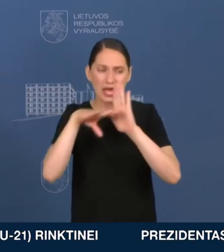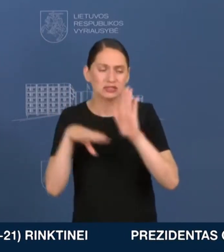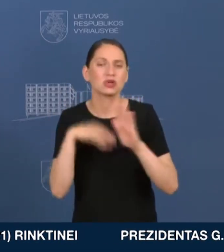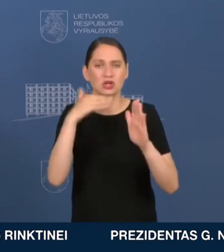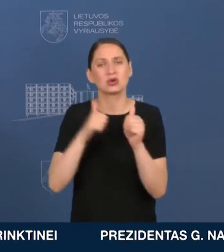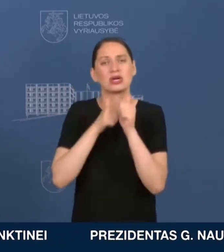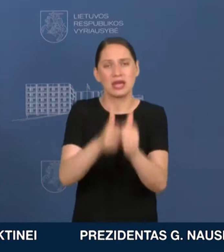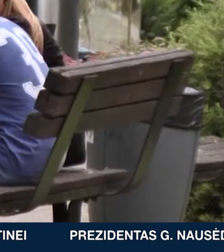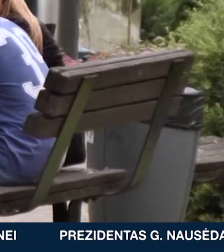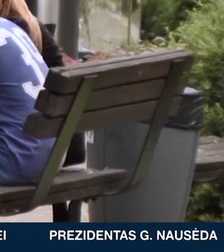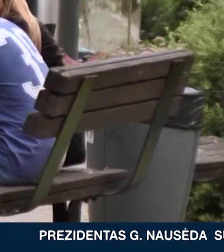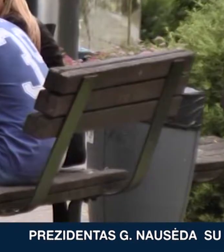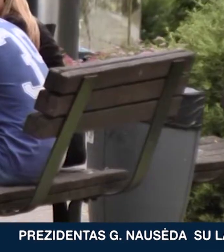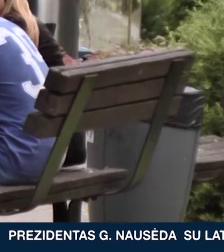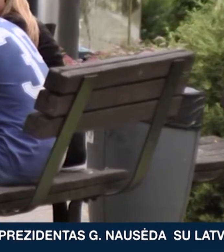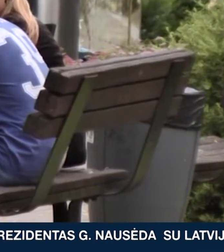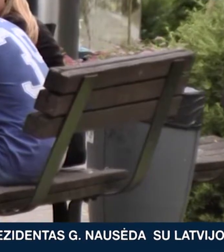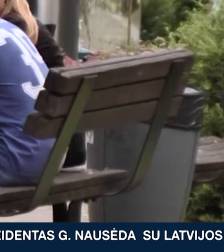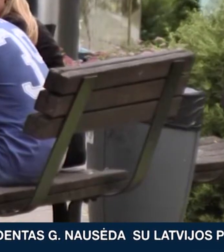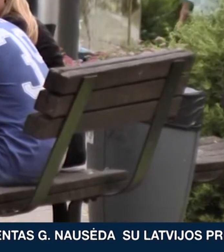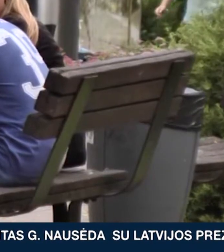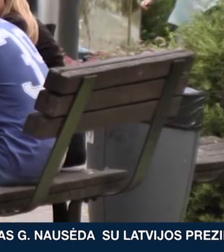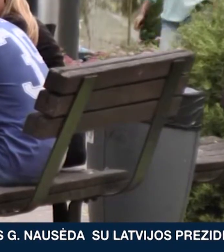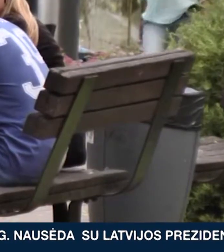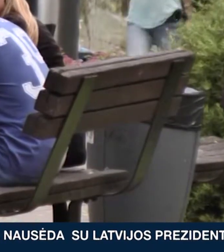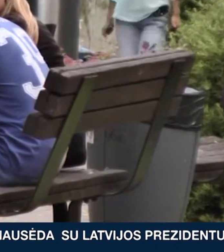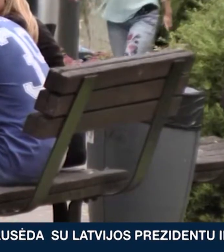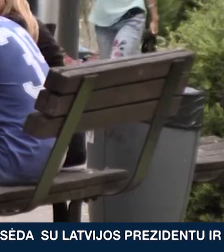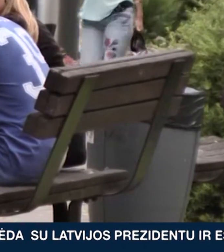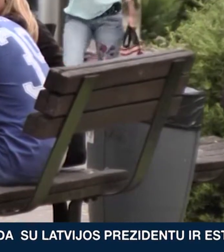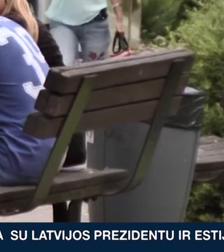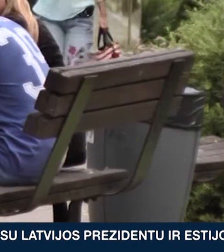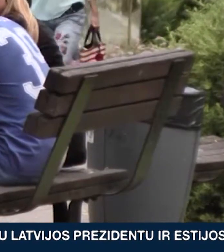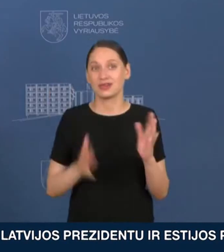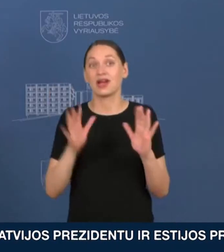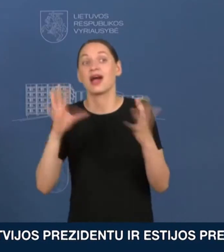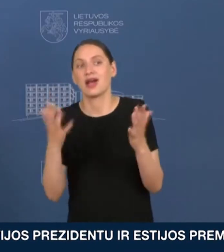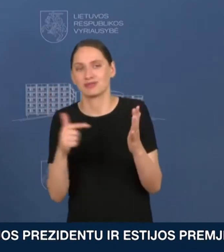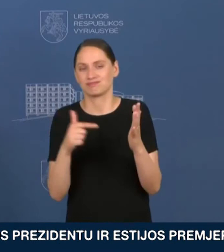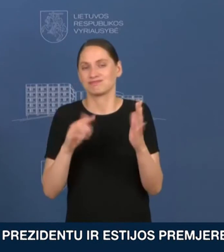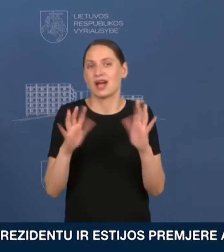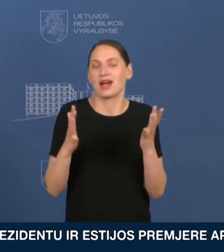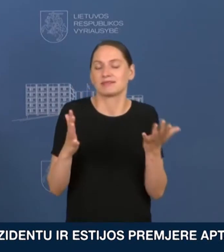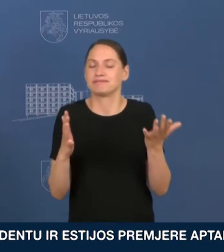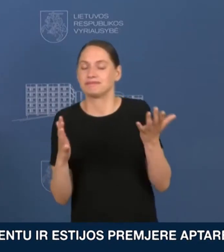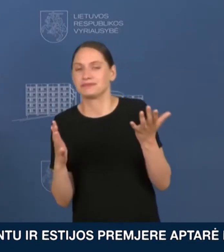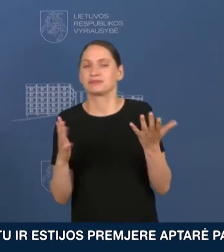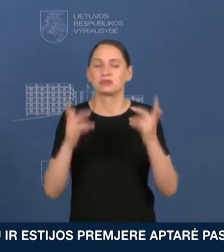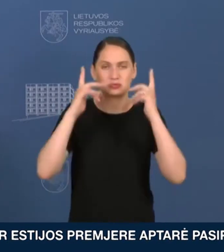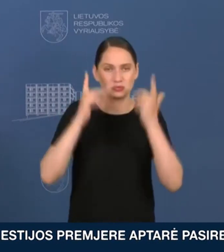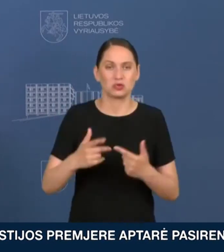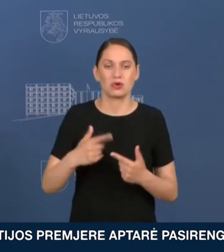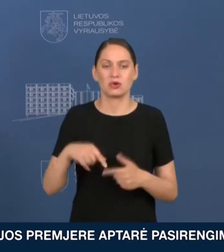turėti, bet nesu varžimu. Šiuo metu karantinas galioja iki birželio 30 dienos. Mūsų laukia nauji